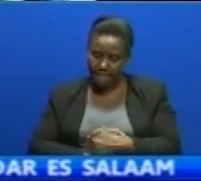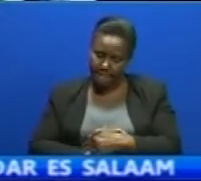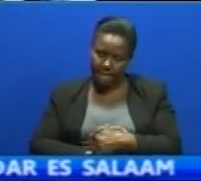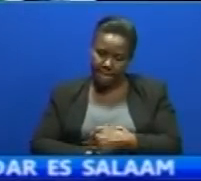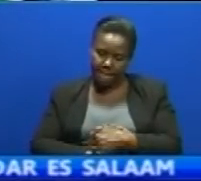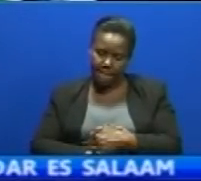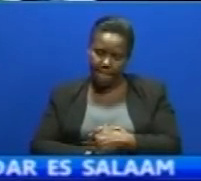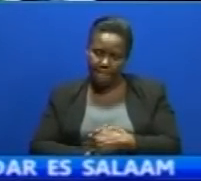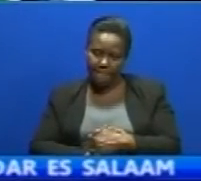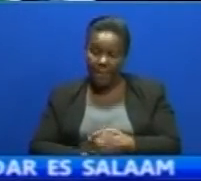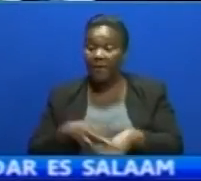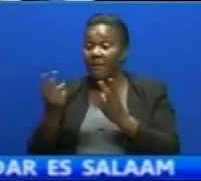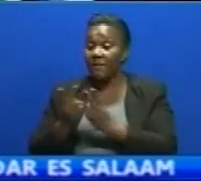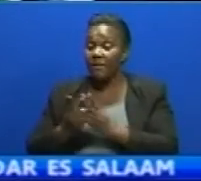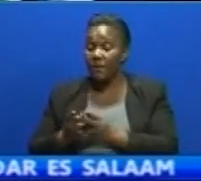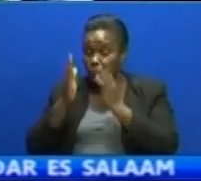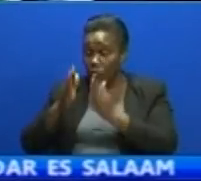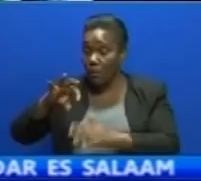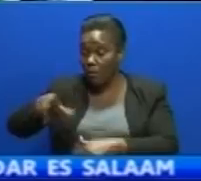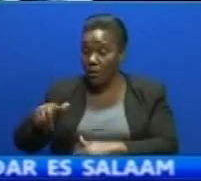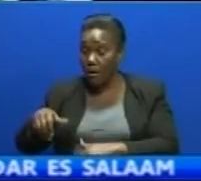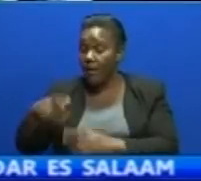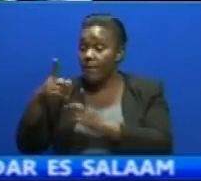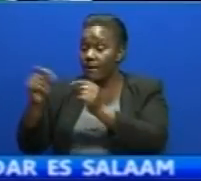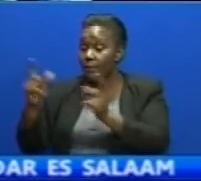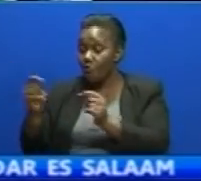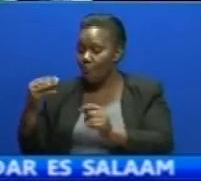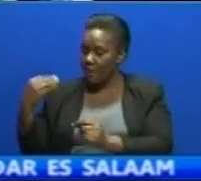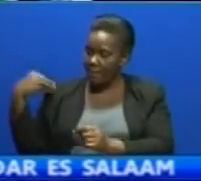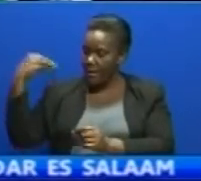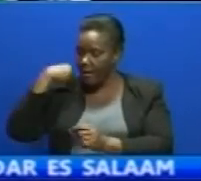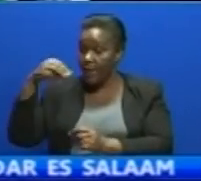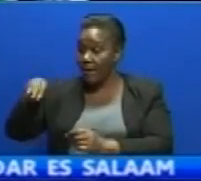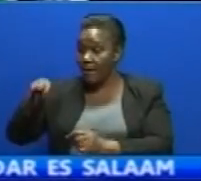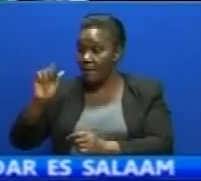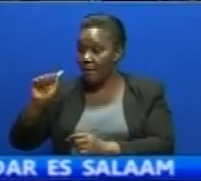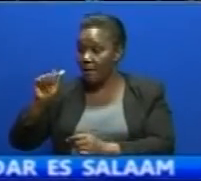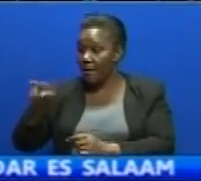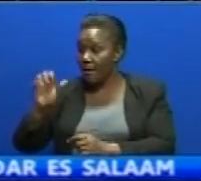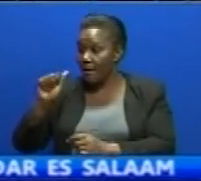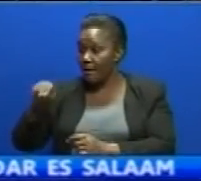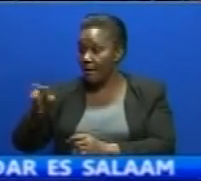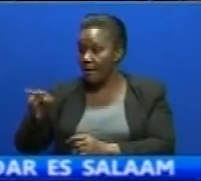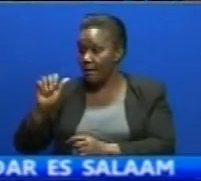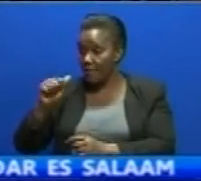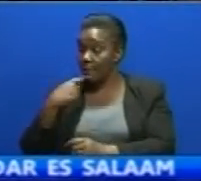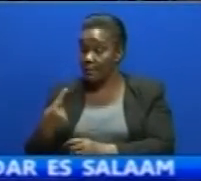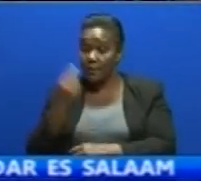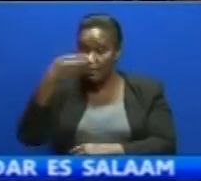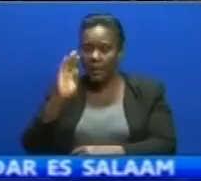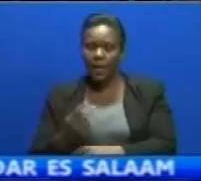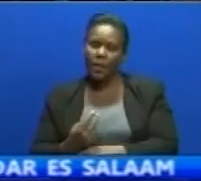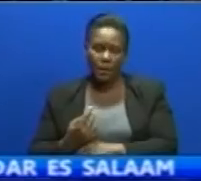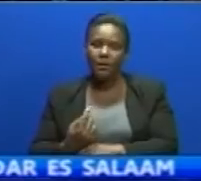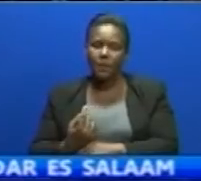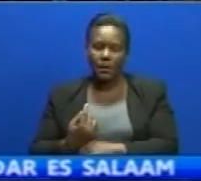Pande wao, mkuu wa mkoa wa Kigoma Brigadier General Mstaafu Emmanuel Maganga amesema serikali itazingatia uhiari wa wakimbizi